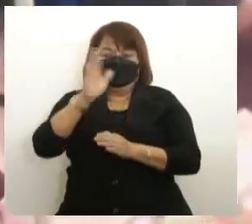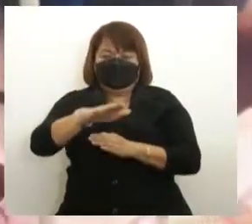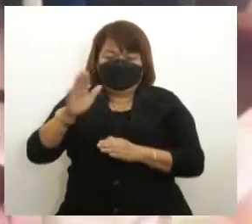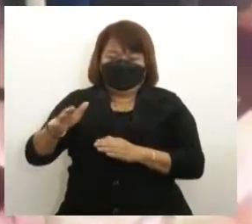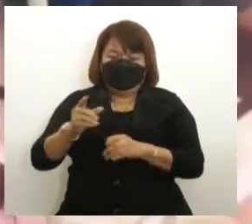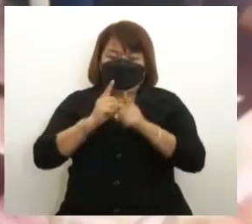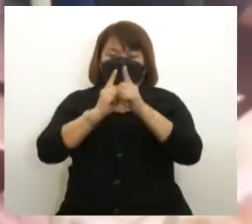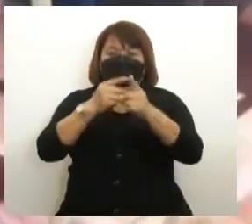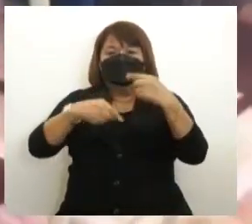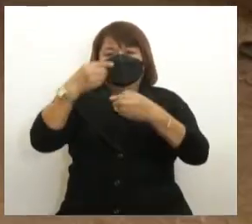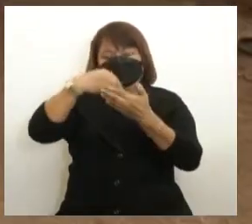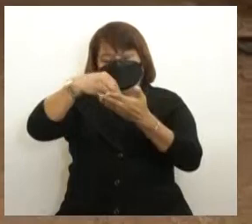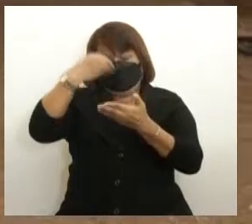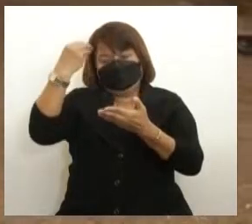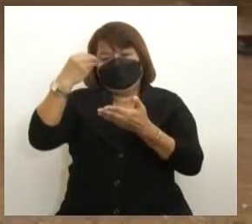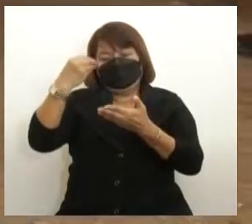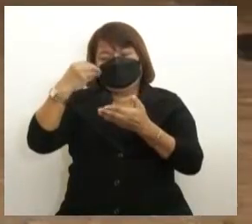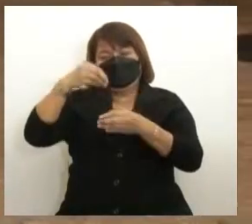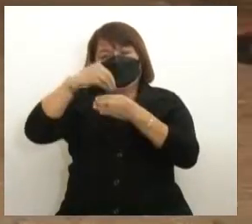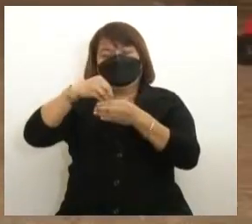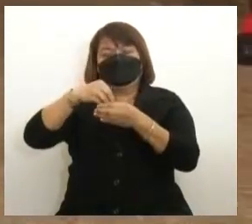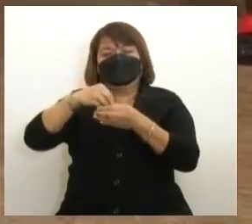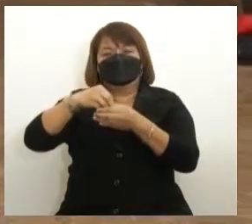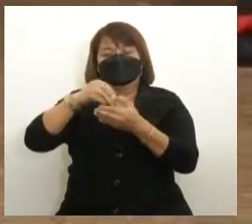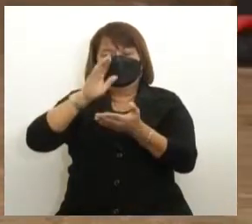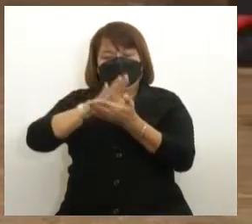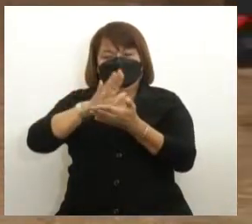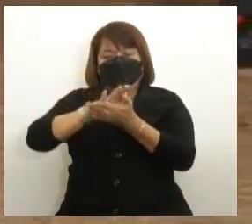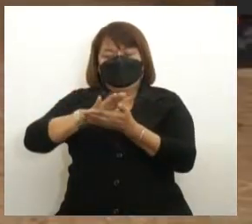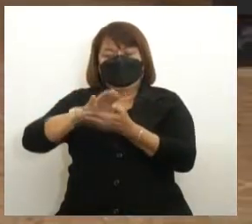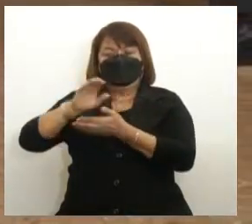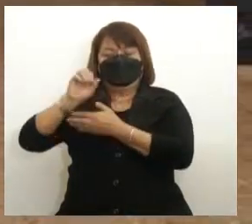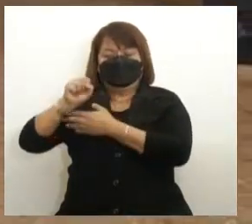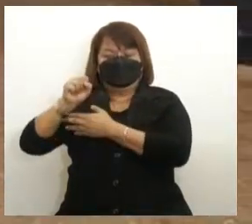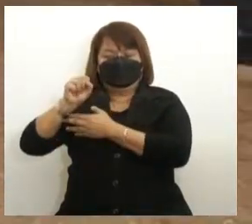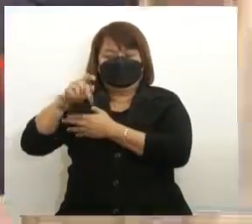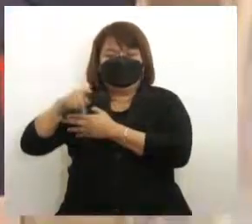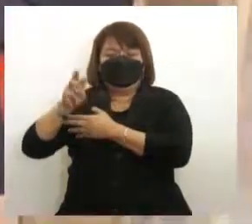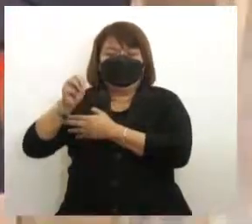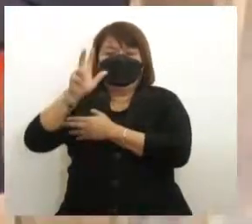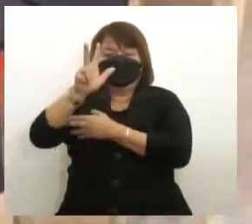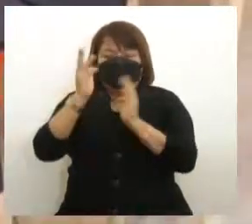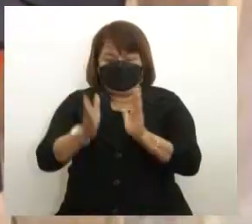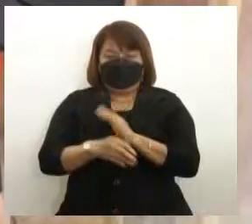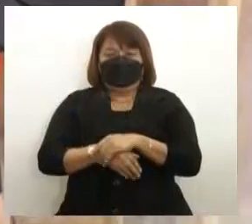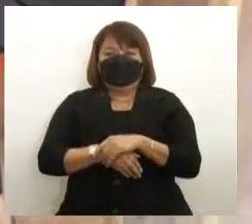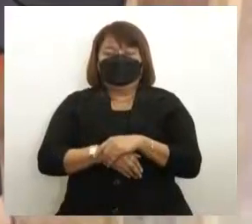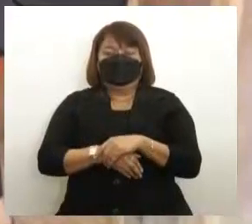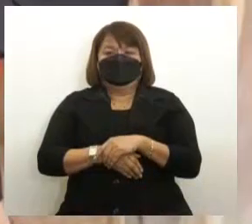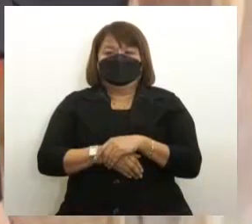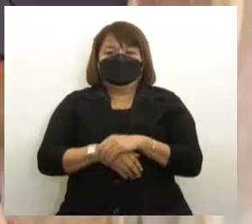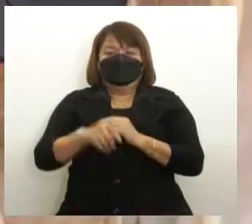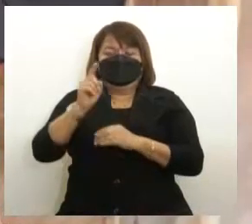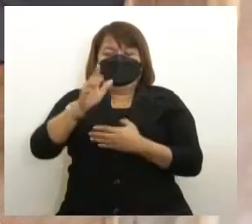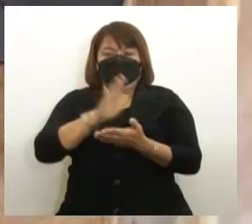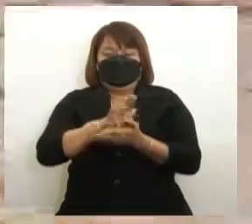ารถติดตามให้กลับมาเรียนในสังกัดสม.ชัยภูมิเป็นจำนวน3คนซึ่งหนึ่งในนั้นคือเป็นนักเรียน